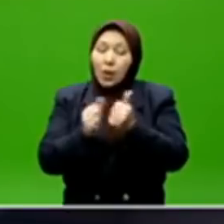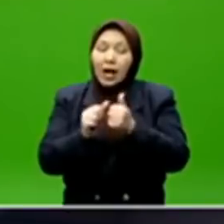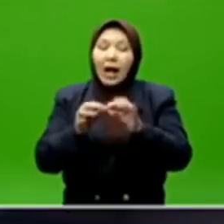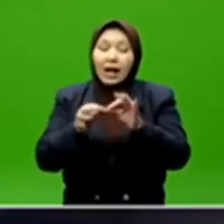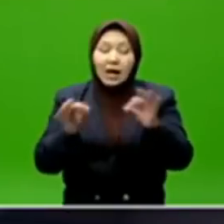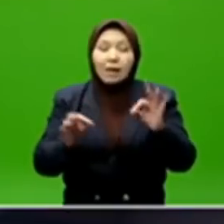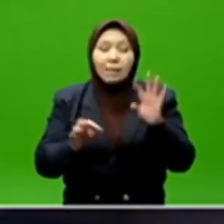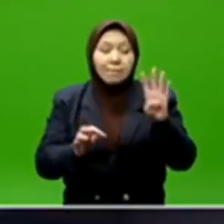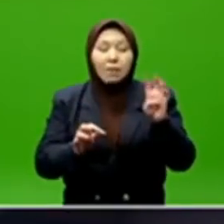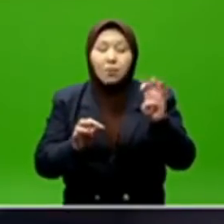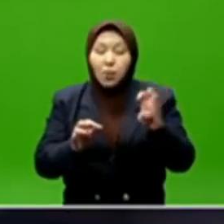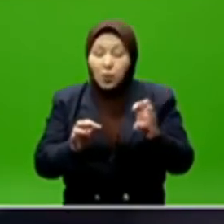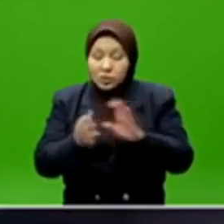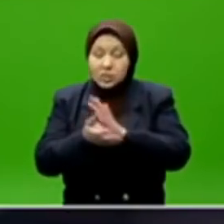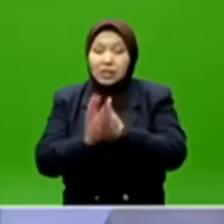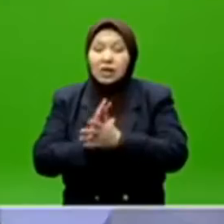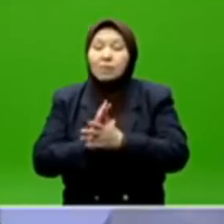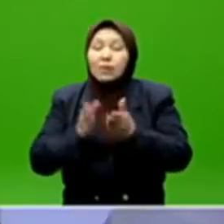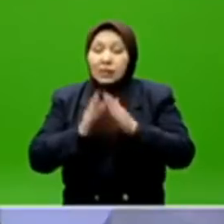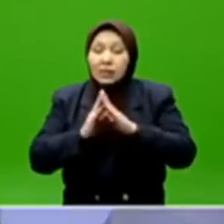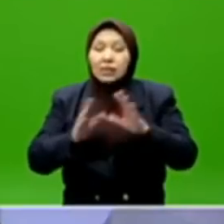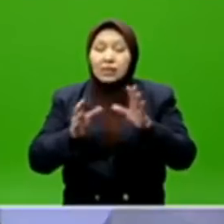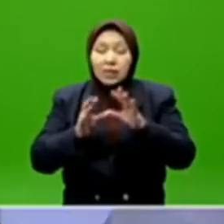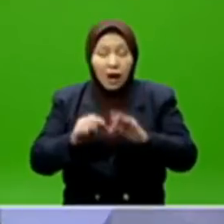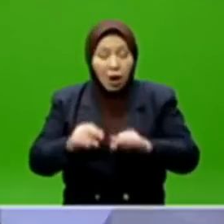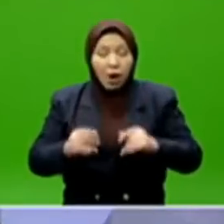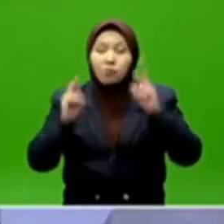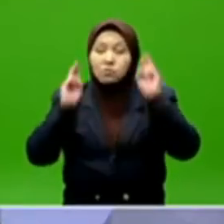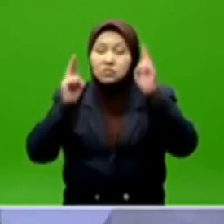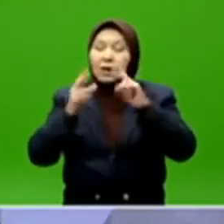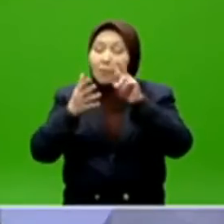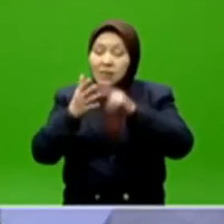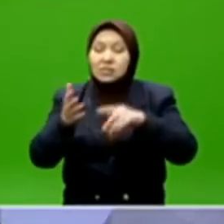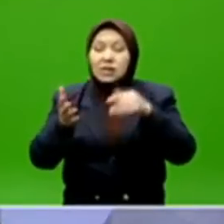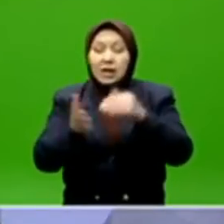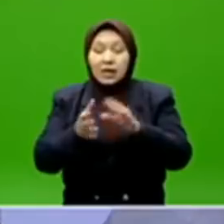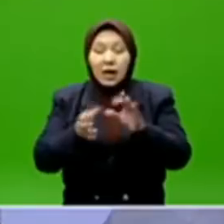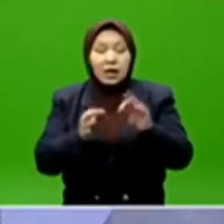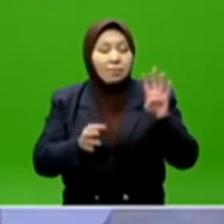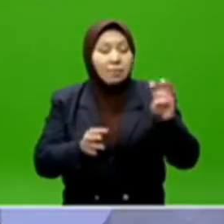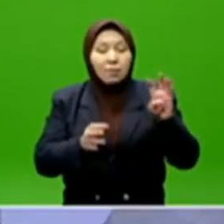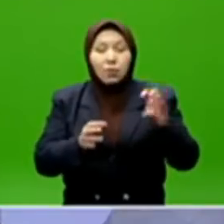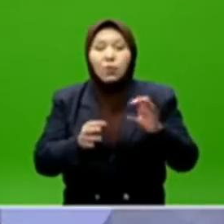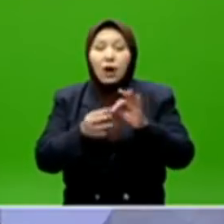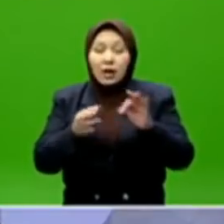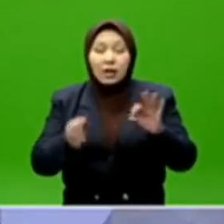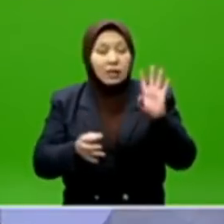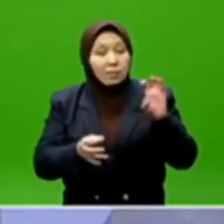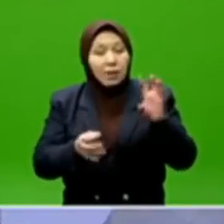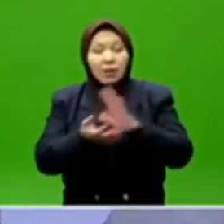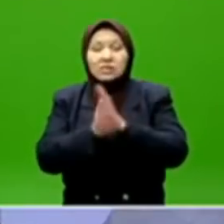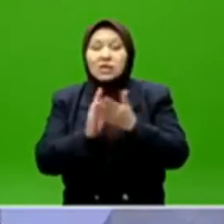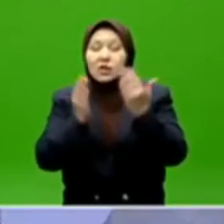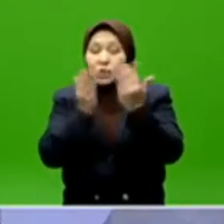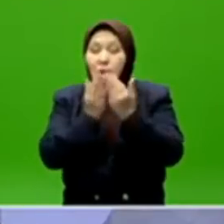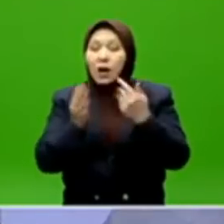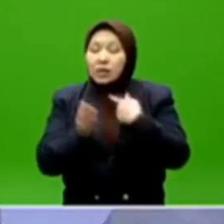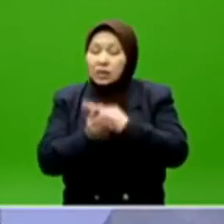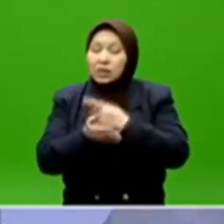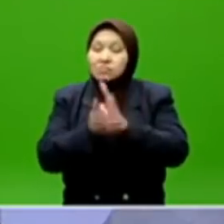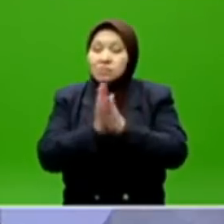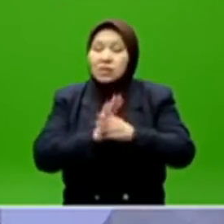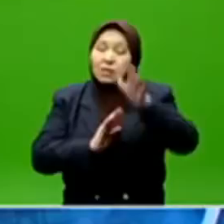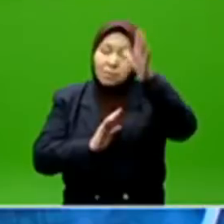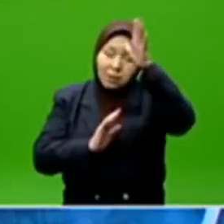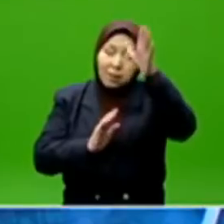Nak minta Ustaz baca sekali lagi. Baik, ayat 40. Baik, kita sama-sama baca tuan-tuan dan puan-puan. Ayat yang ke-40 menjadi doa kita sebagai seorang ayah,